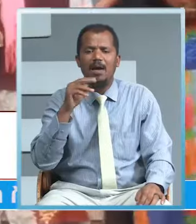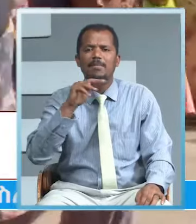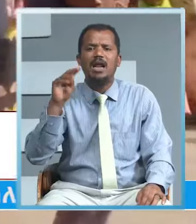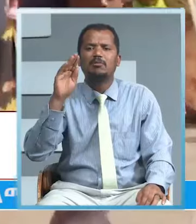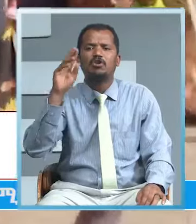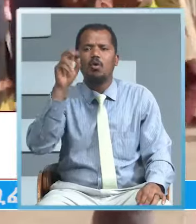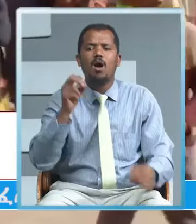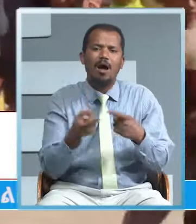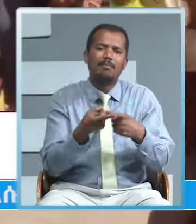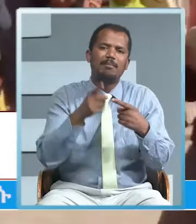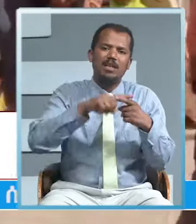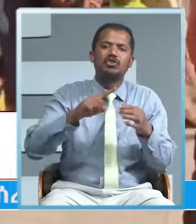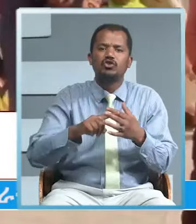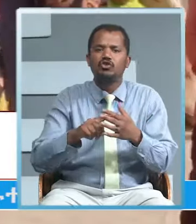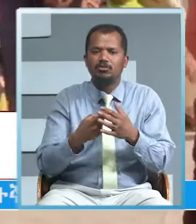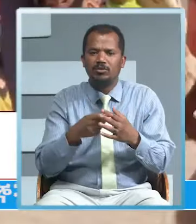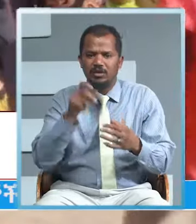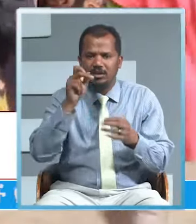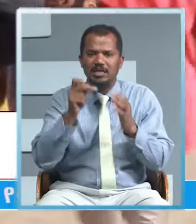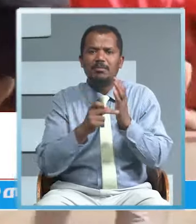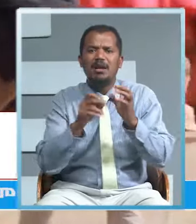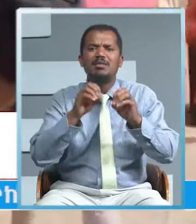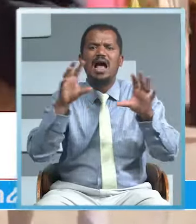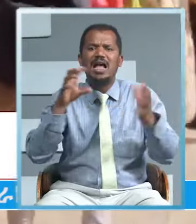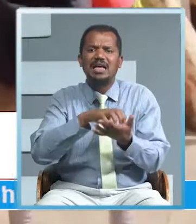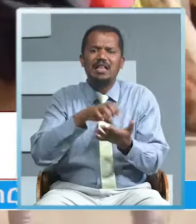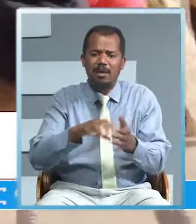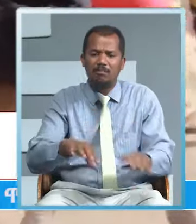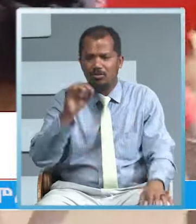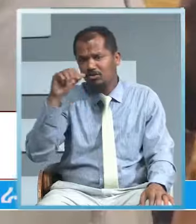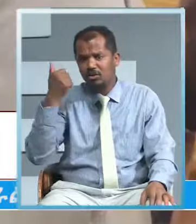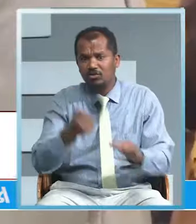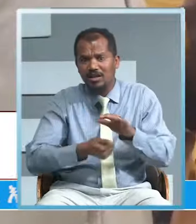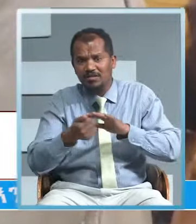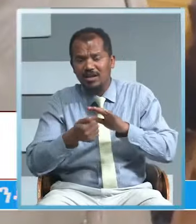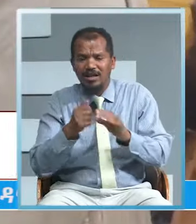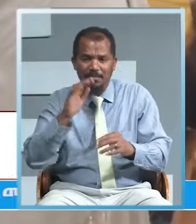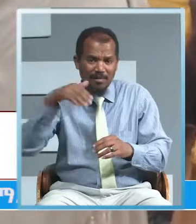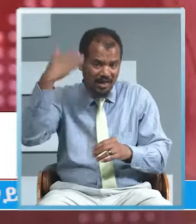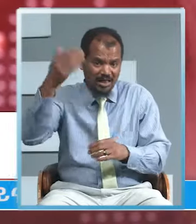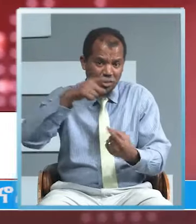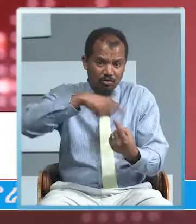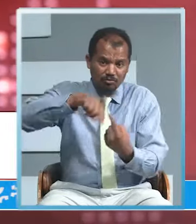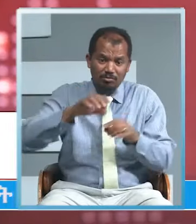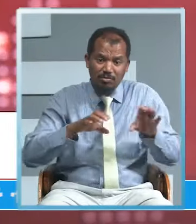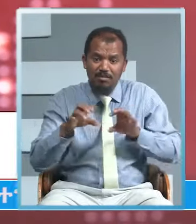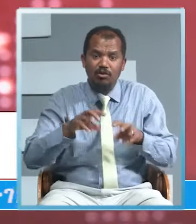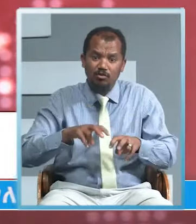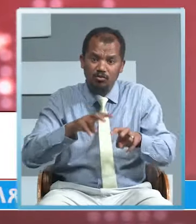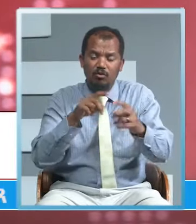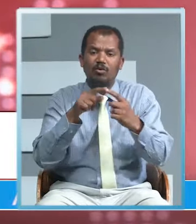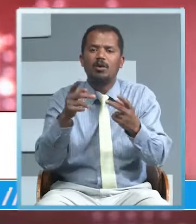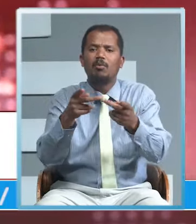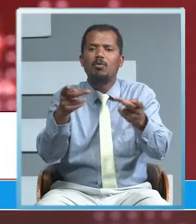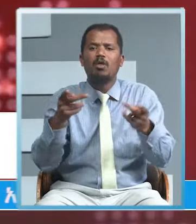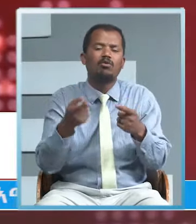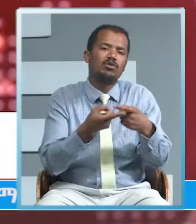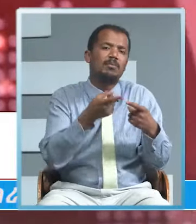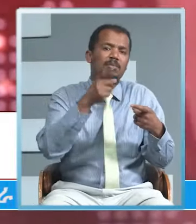ምዕራብ ሸዋ ዞኖች መመለስ ጀመሩ። በደብረ ብርሃን ከተማ የሚገኙ ሌሎች ተፈናቃዮች በቀጣይ ዙሮች በሚደረጉ ጉዞዎች ወደ